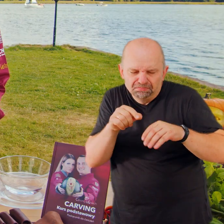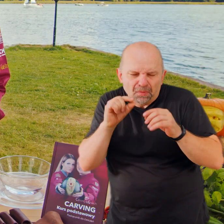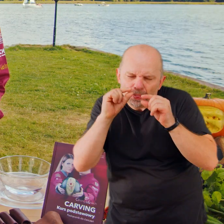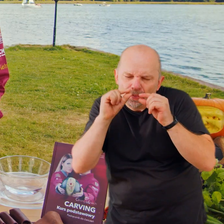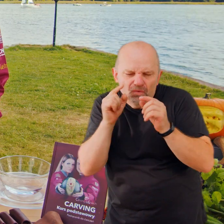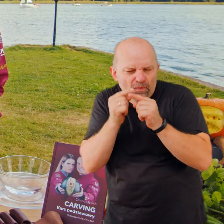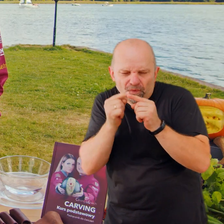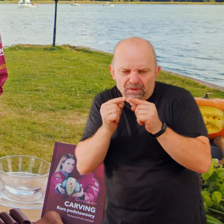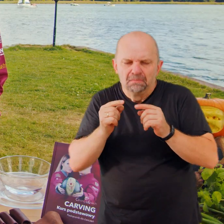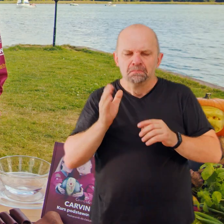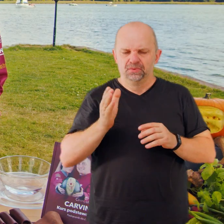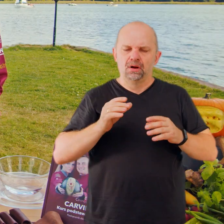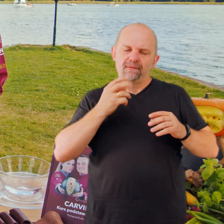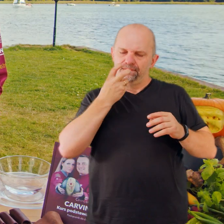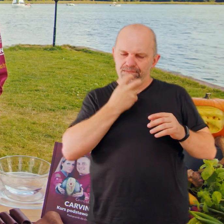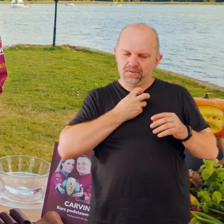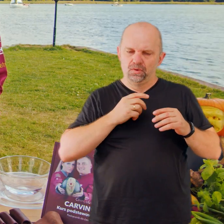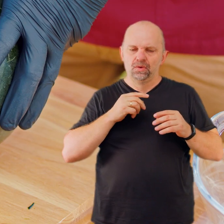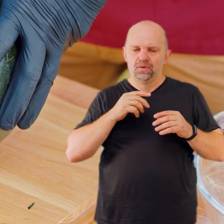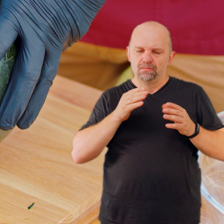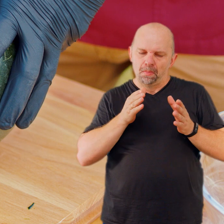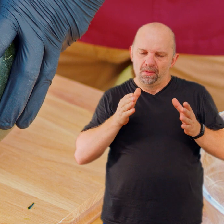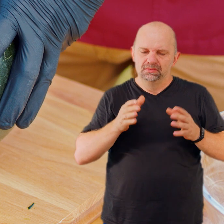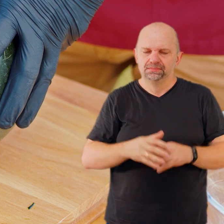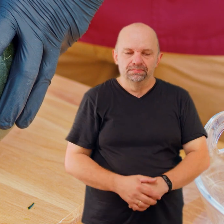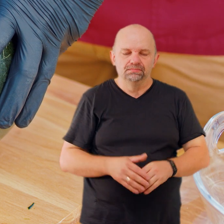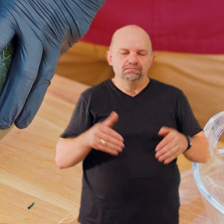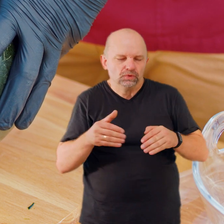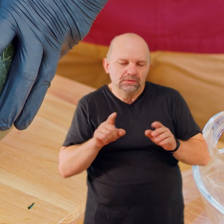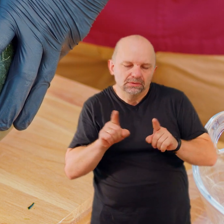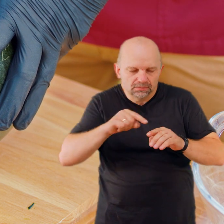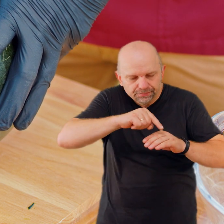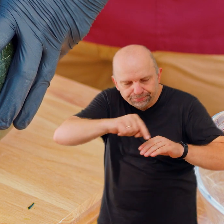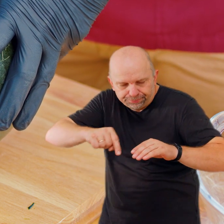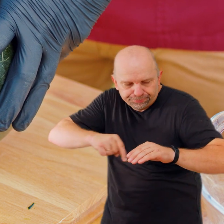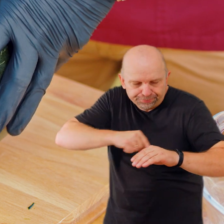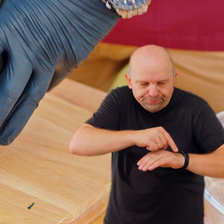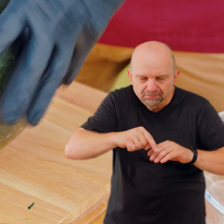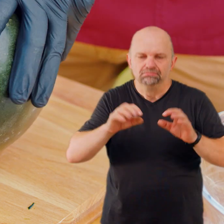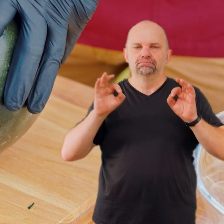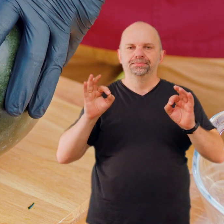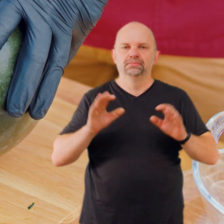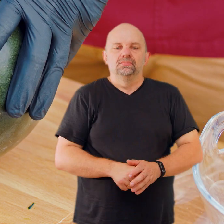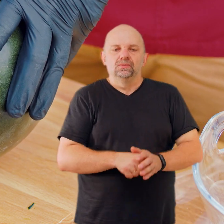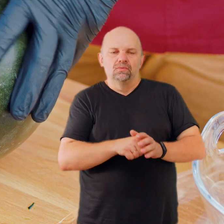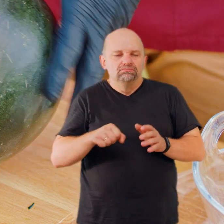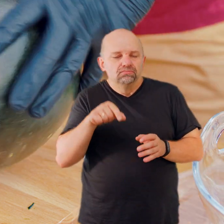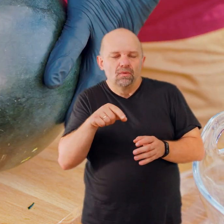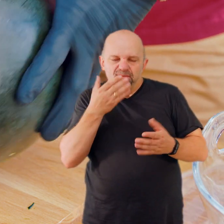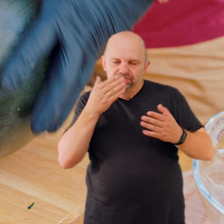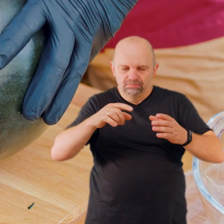wszystko podcięte, to powinno nam to wyjść za pierwszym razem. W razie W czasami warto sobie poprawić jeszcze raz głębiej